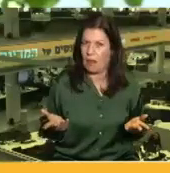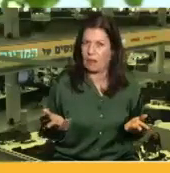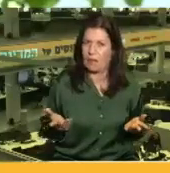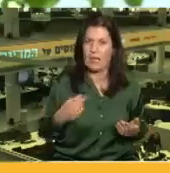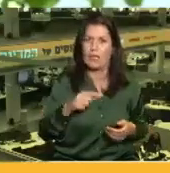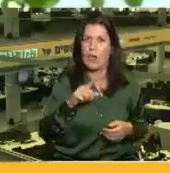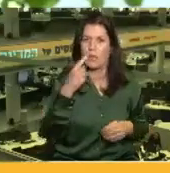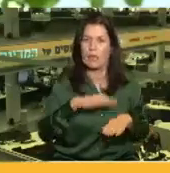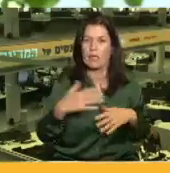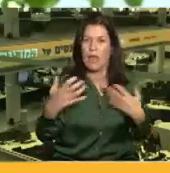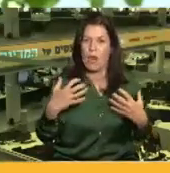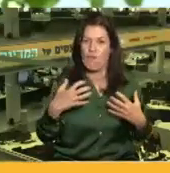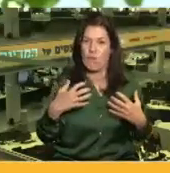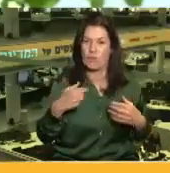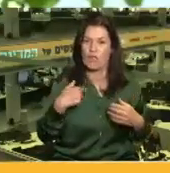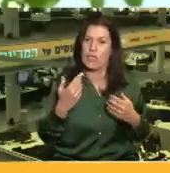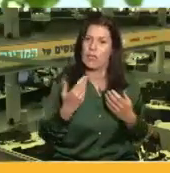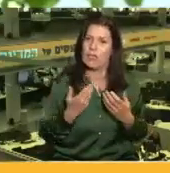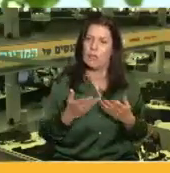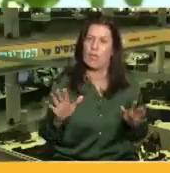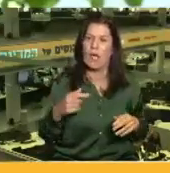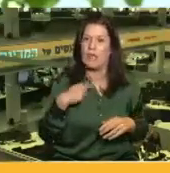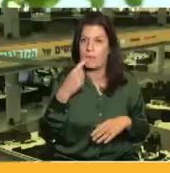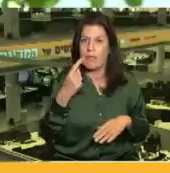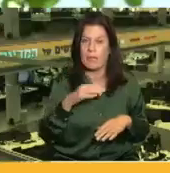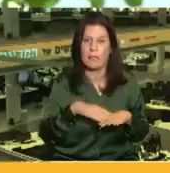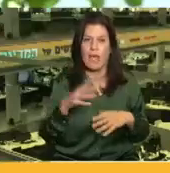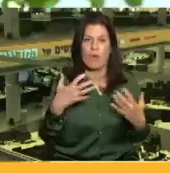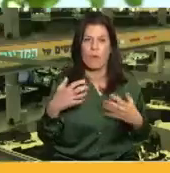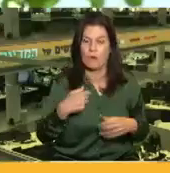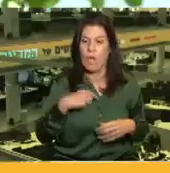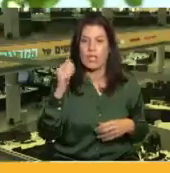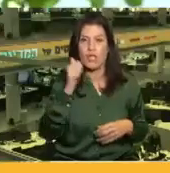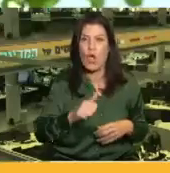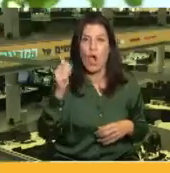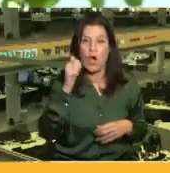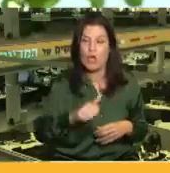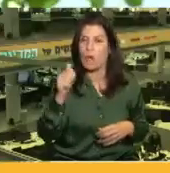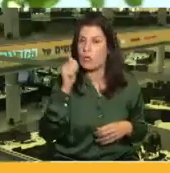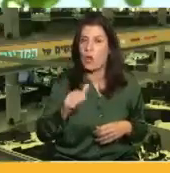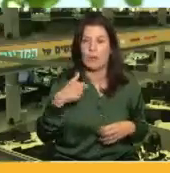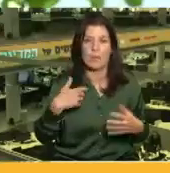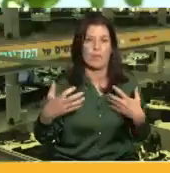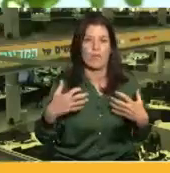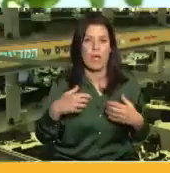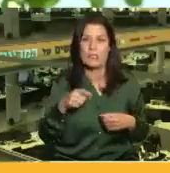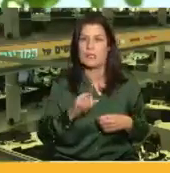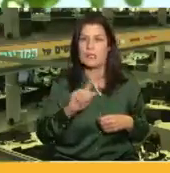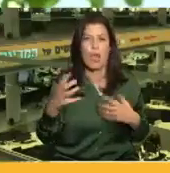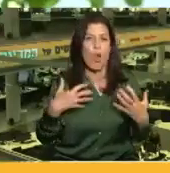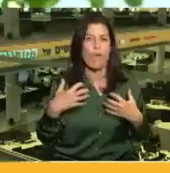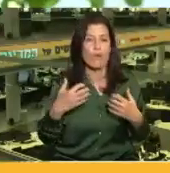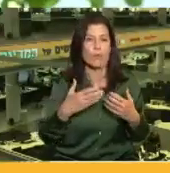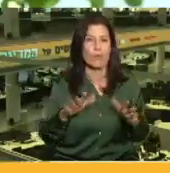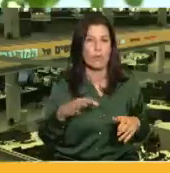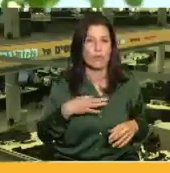אני לא מדברת על הופעות שאני פותחת, אני מדברת על הופעות. אני מופיעה כל יום. רוב הקהל שאני מופיעה אליו, זה לא הופעות הפתוחות שלי, זה לא הזאפות וזה, זה